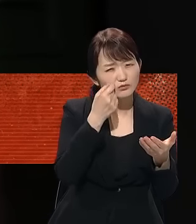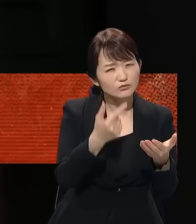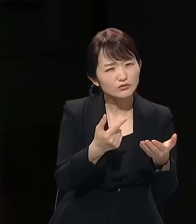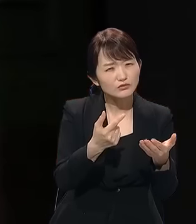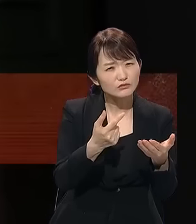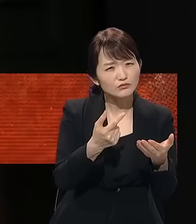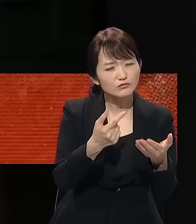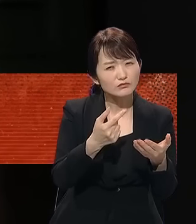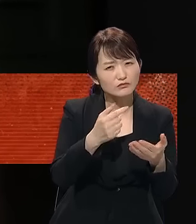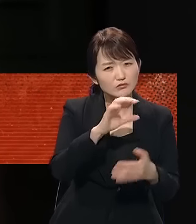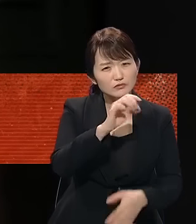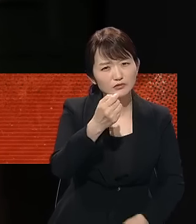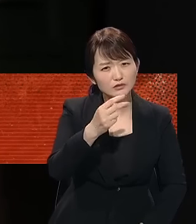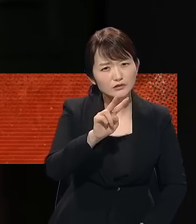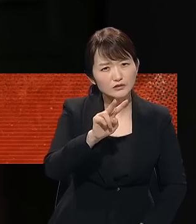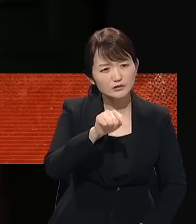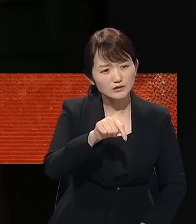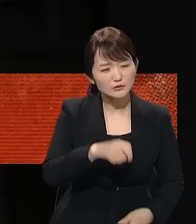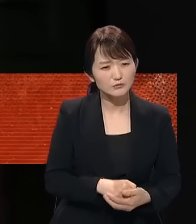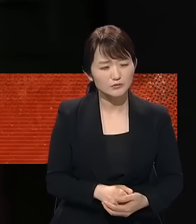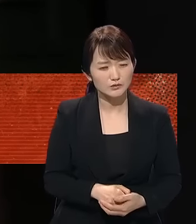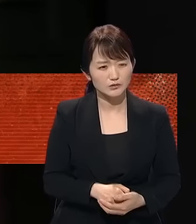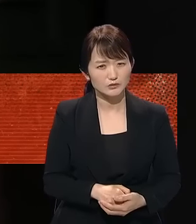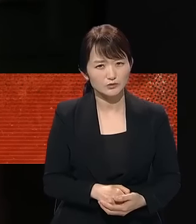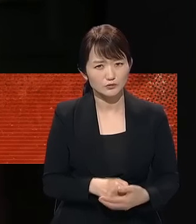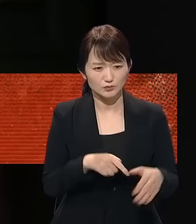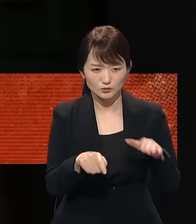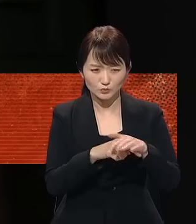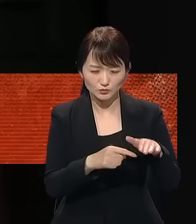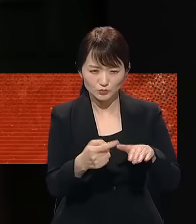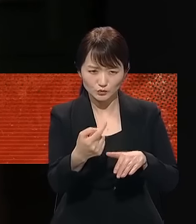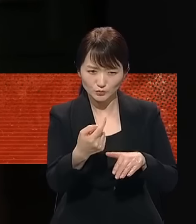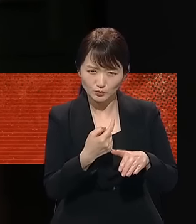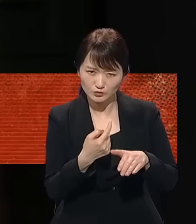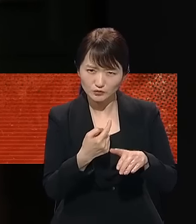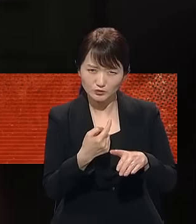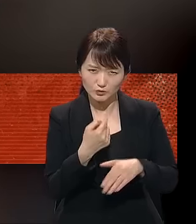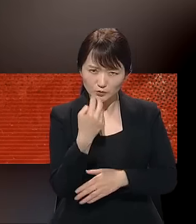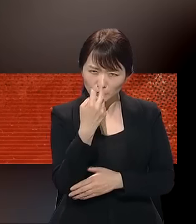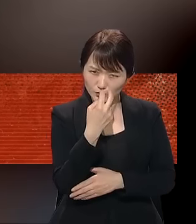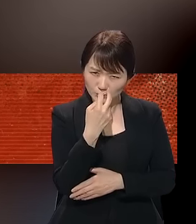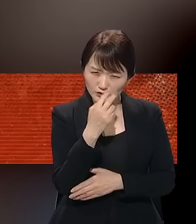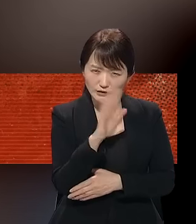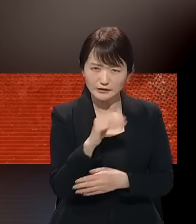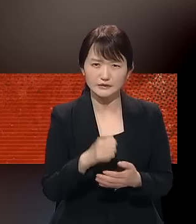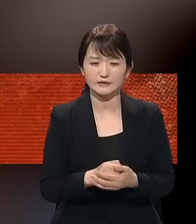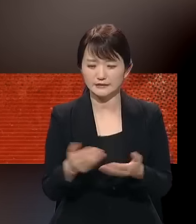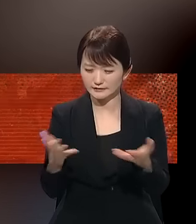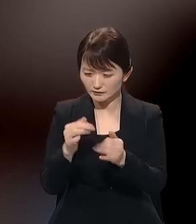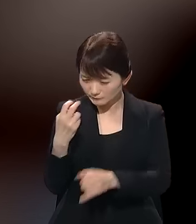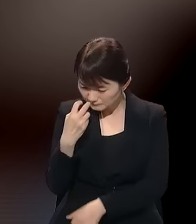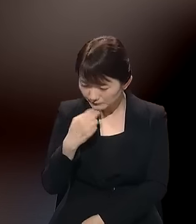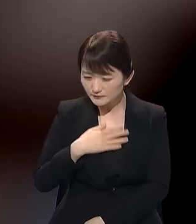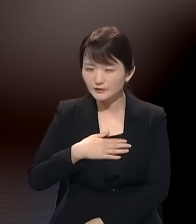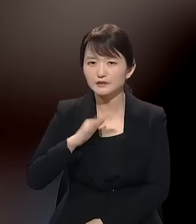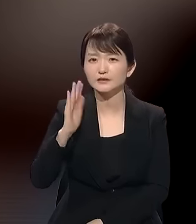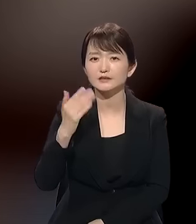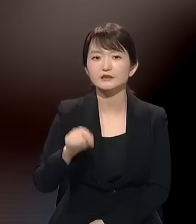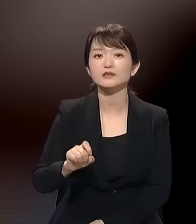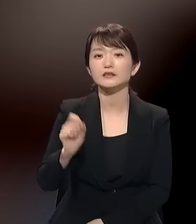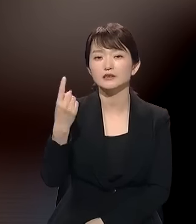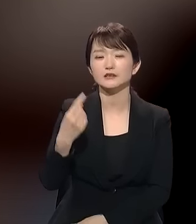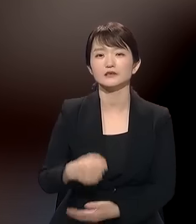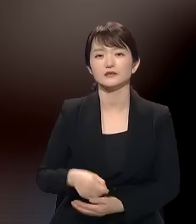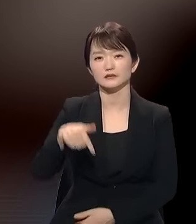우연히 CCTV를 방범용이 아니라 직원들의 감시용으로 달았다는 사실을 알게 됐습니다. 이걸 알게 된 계기가 있었는데요.